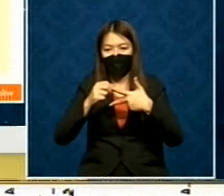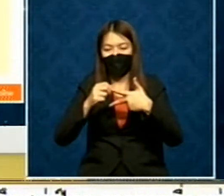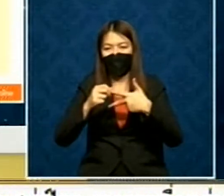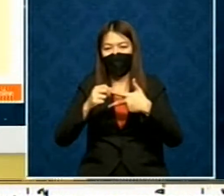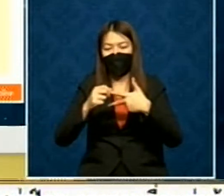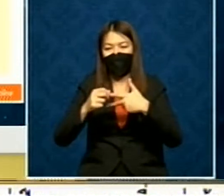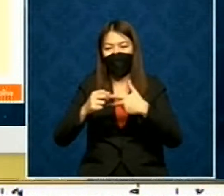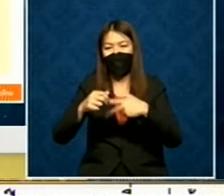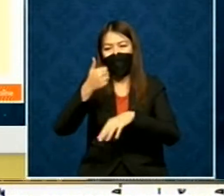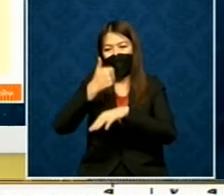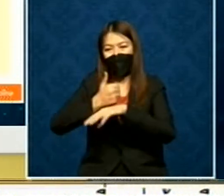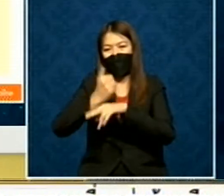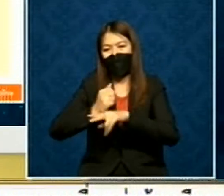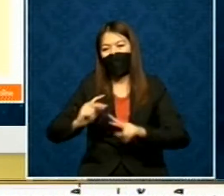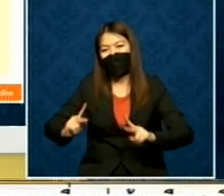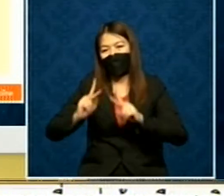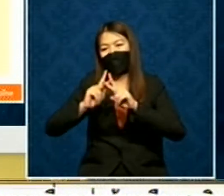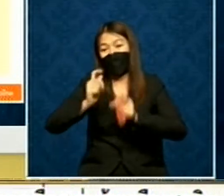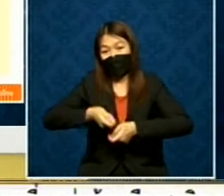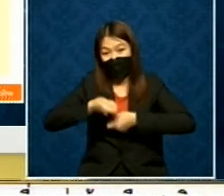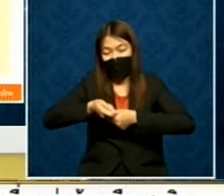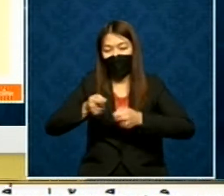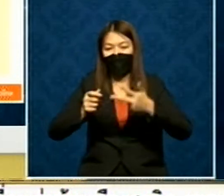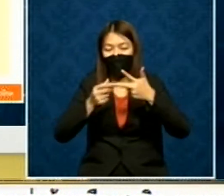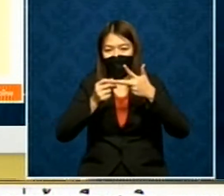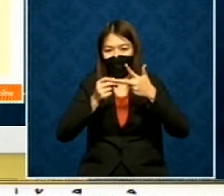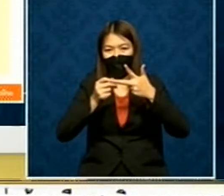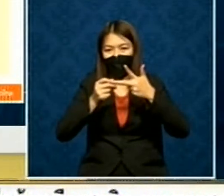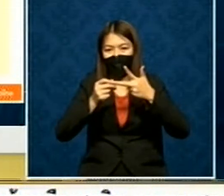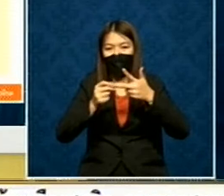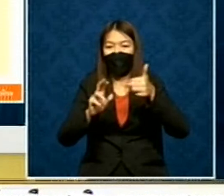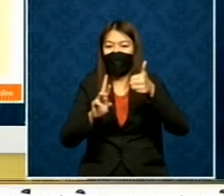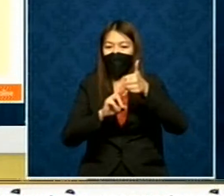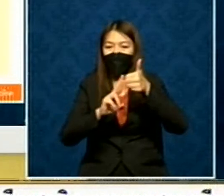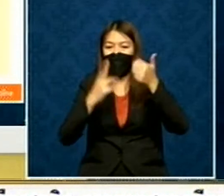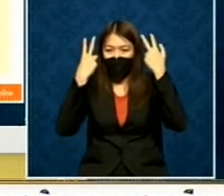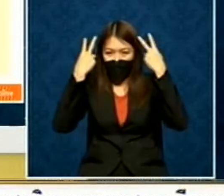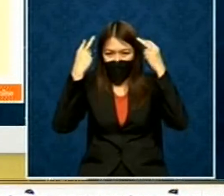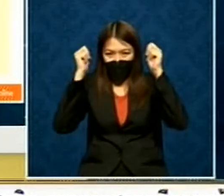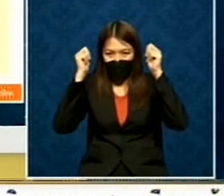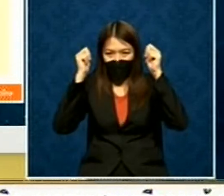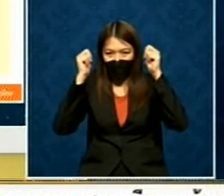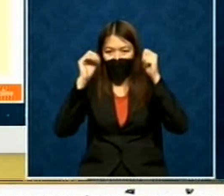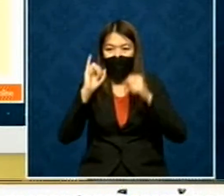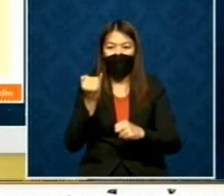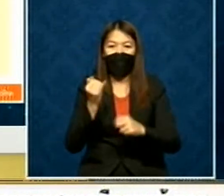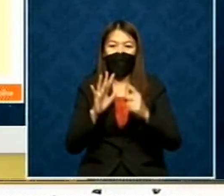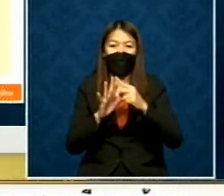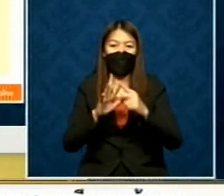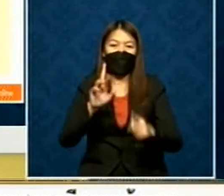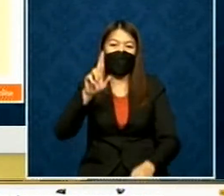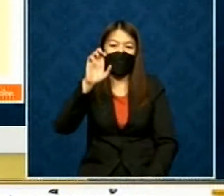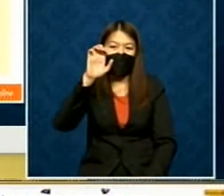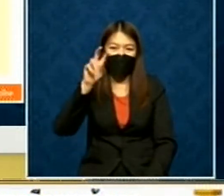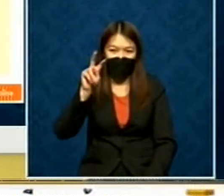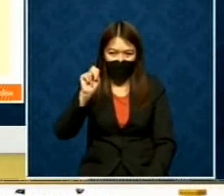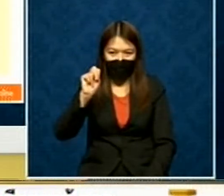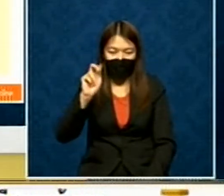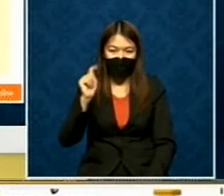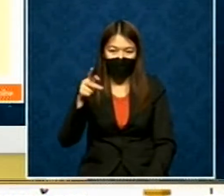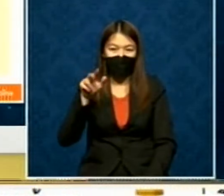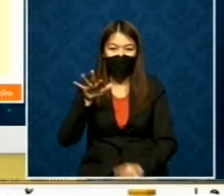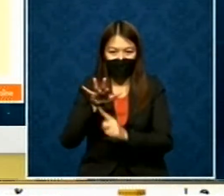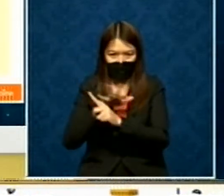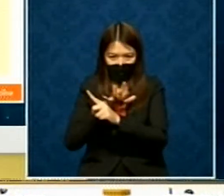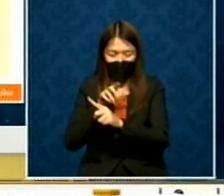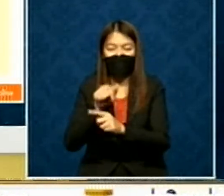กทวงกระเศษฬและสหากรณ์และคนสุท้ายคือ รองนายก formally จุลิน ลัษณะวศิต3 ท่านนี้อยใท